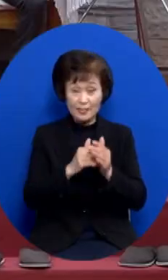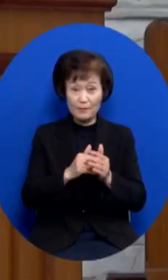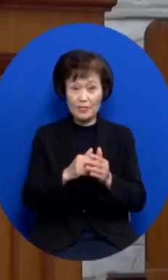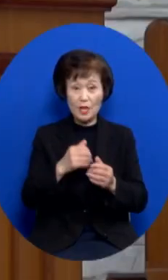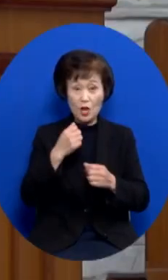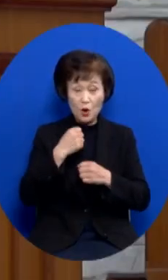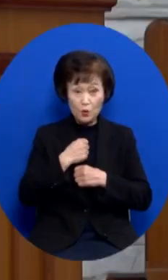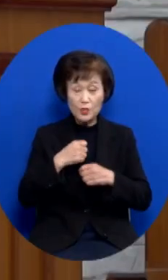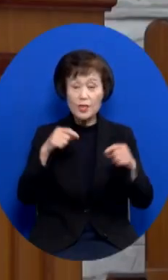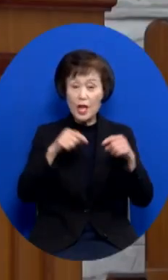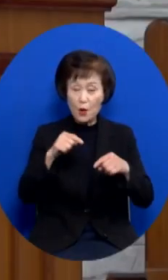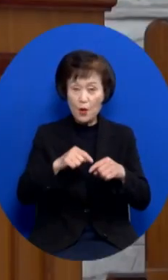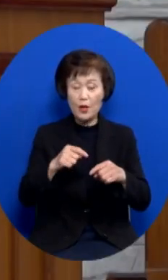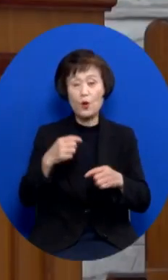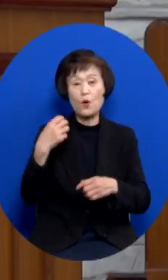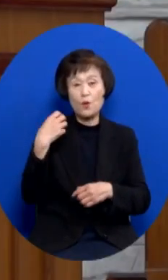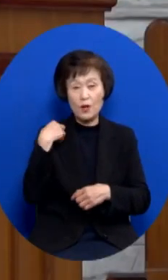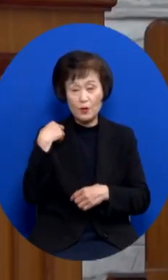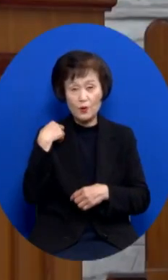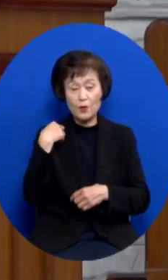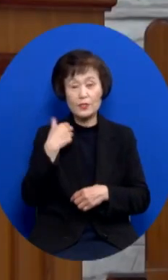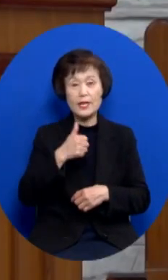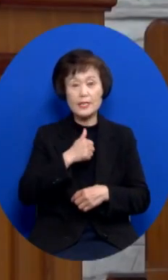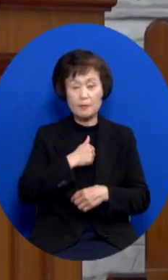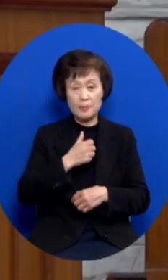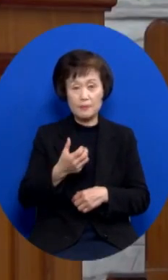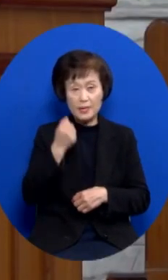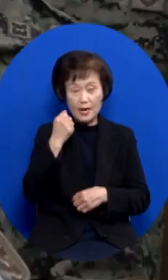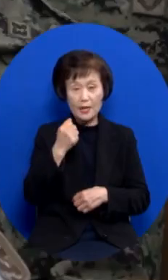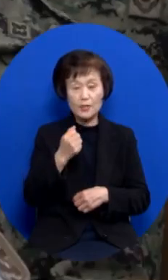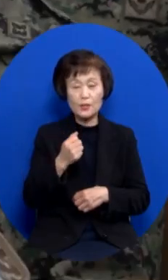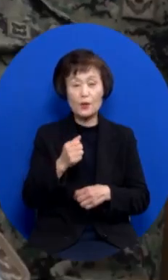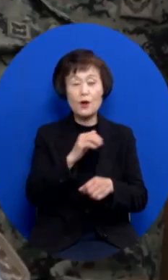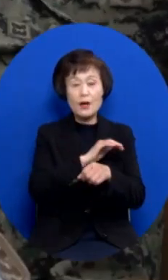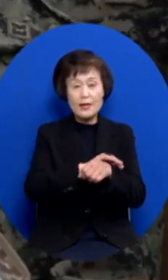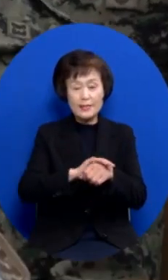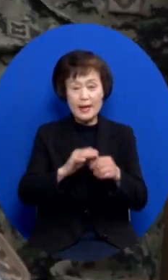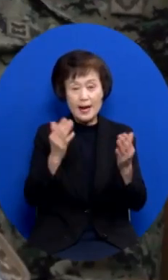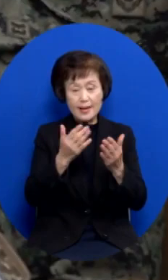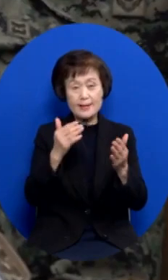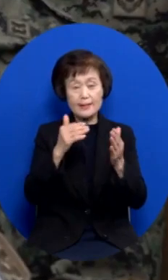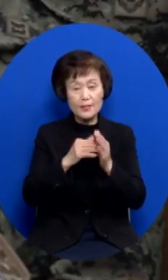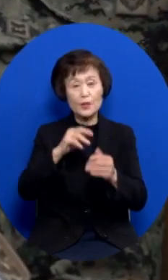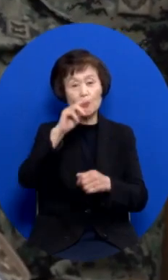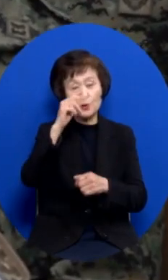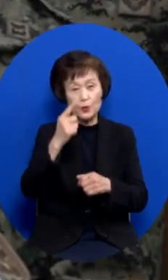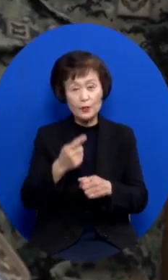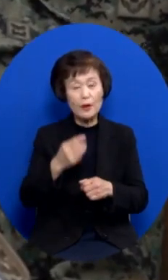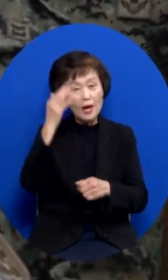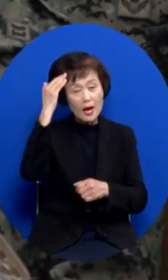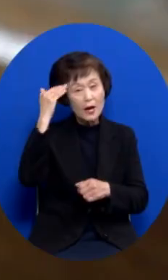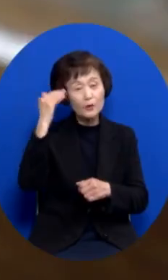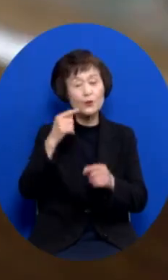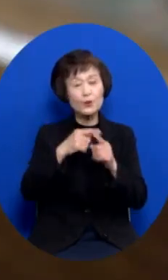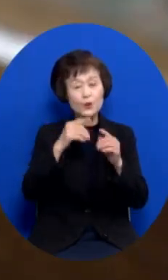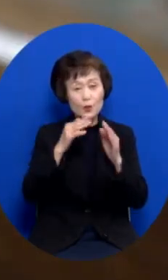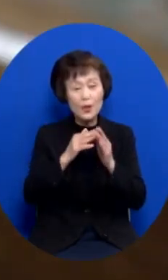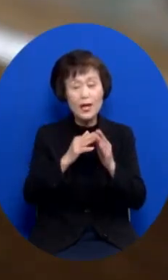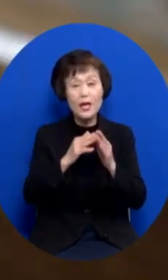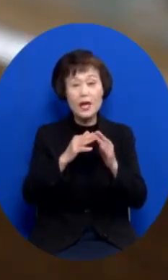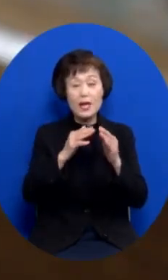군사 외교관으로서의 자부심을 갖고 임무를 수행한 뒤 돌아오겠다며 한국교회와 성도들의